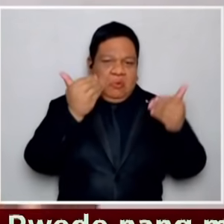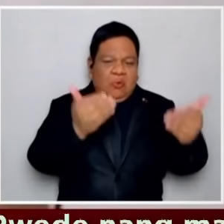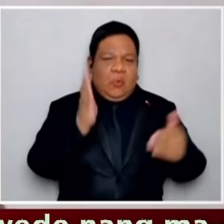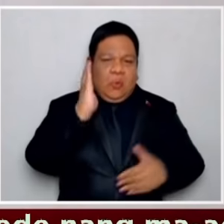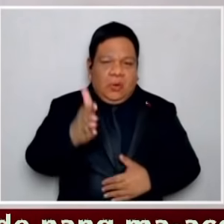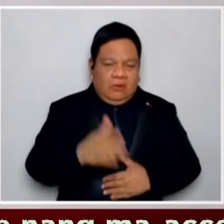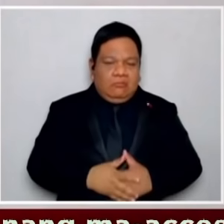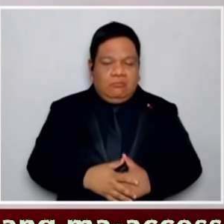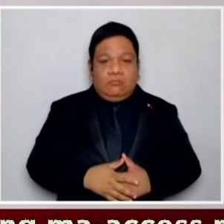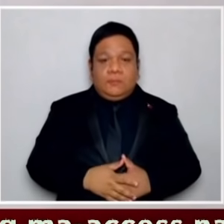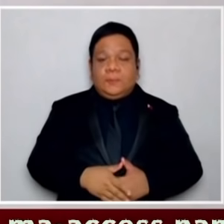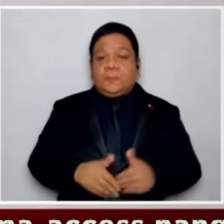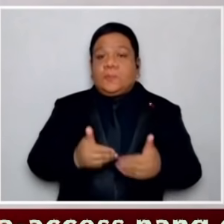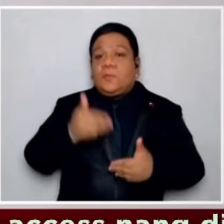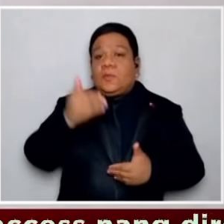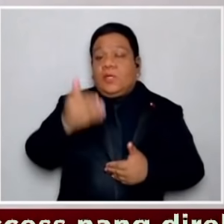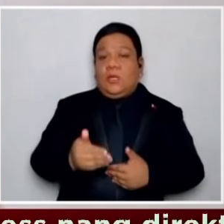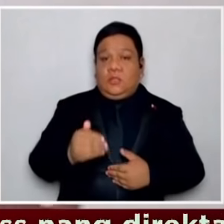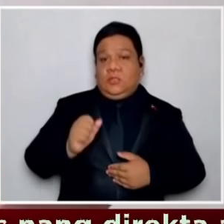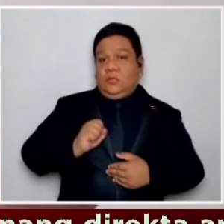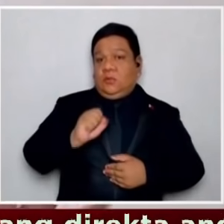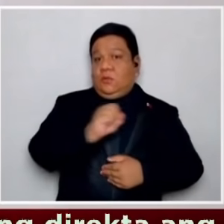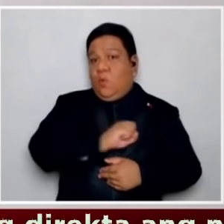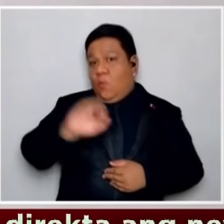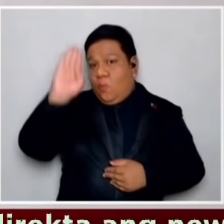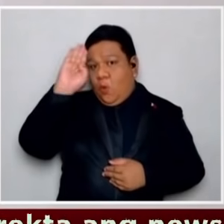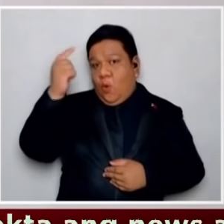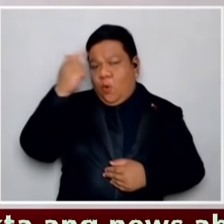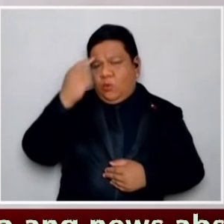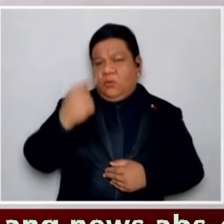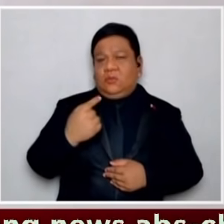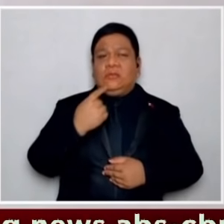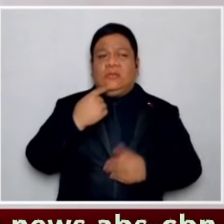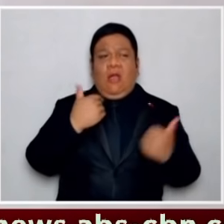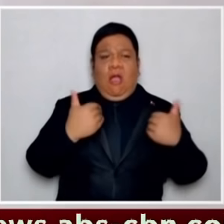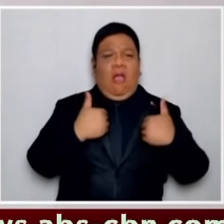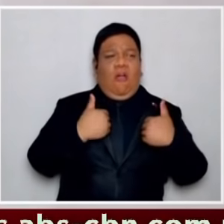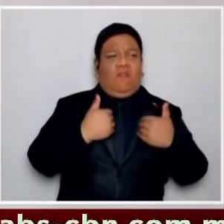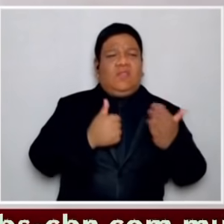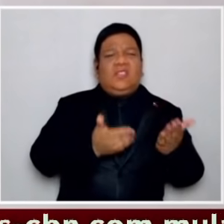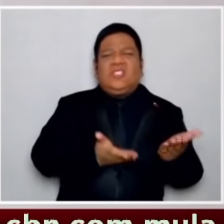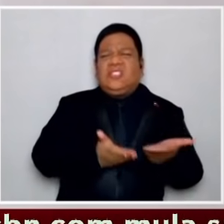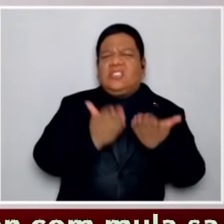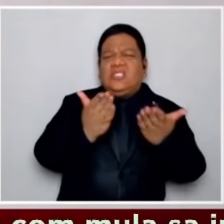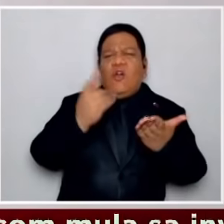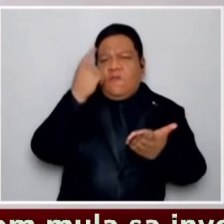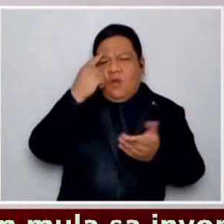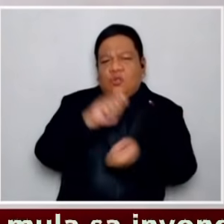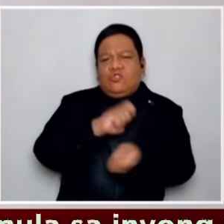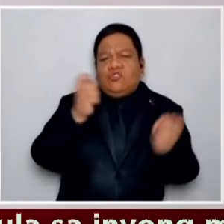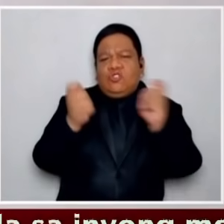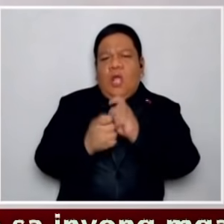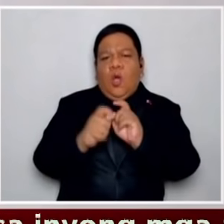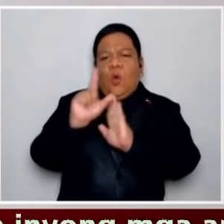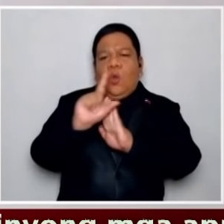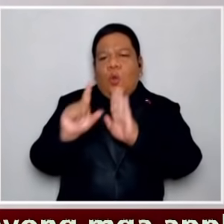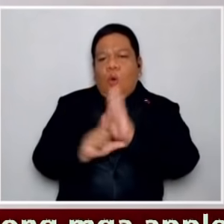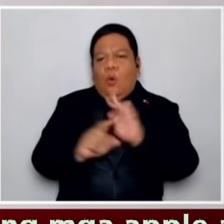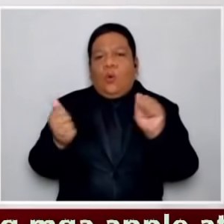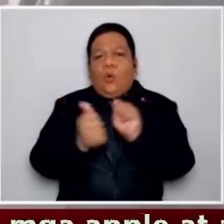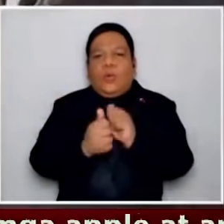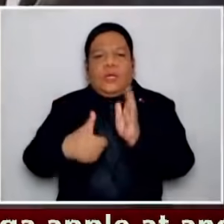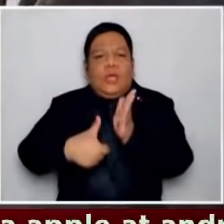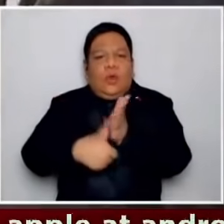kandidato, sinabi ni Senator Go na pabor siya sa iminumungkahing pag-amyenda sa election code, partikular na sa issue ng